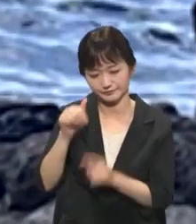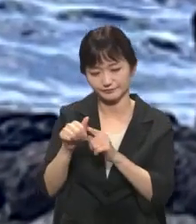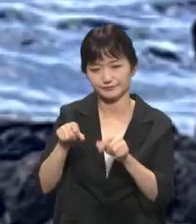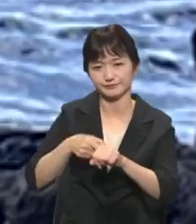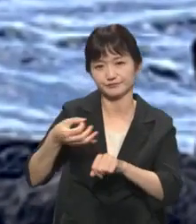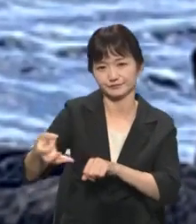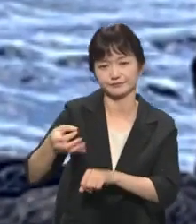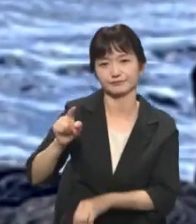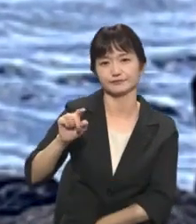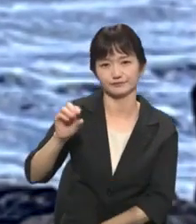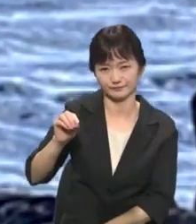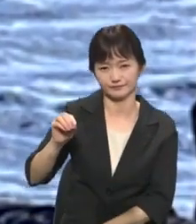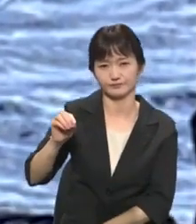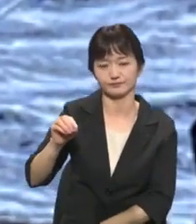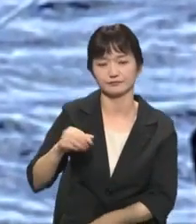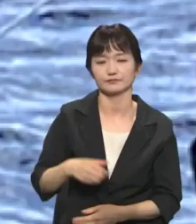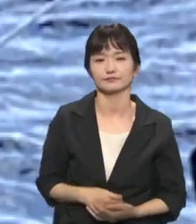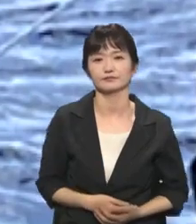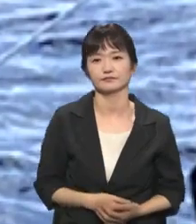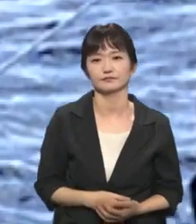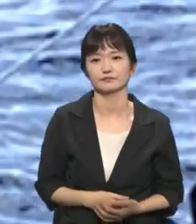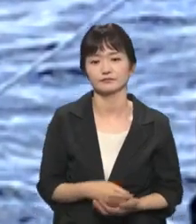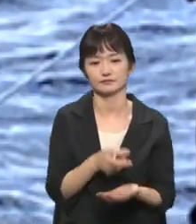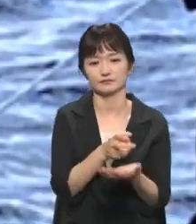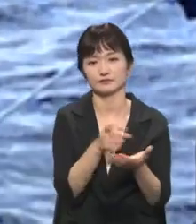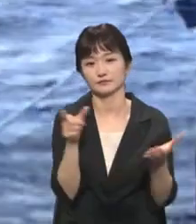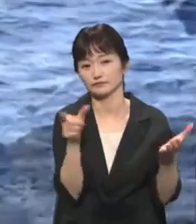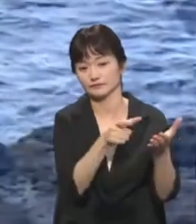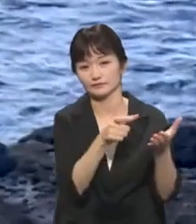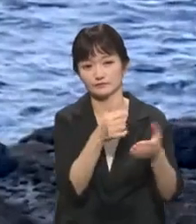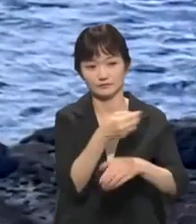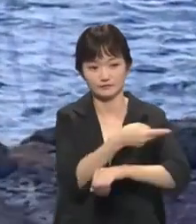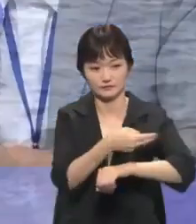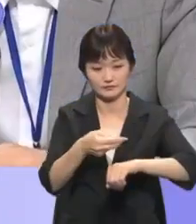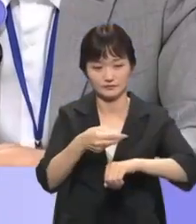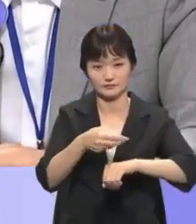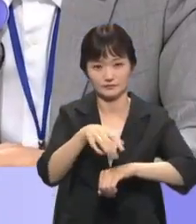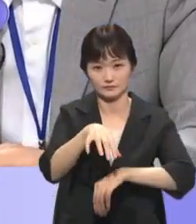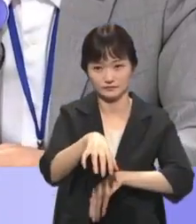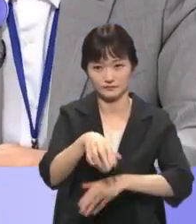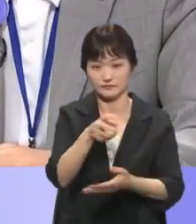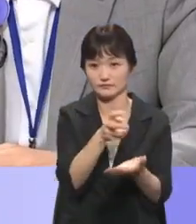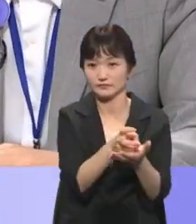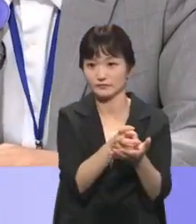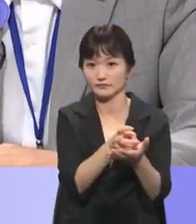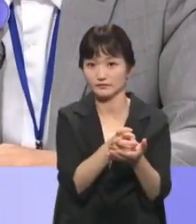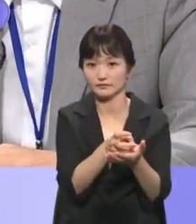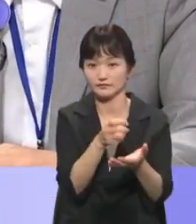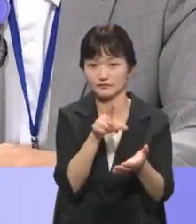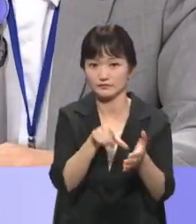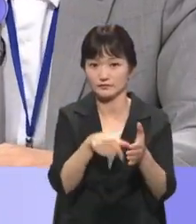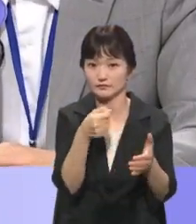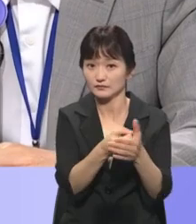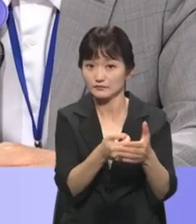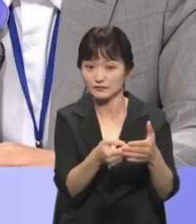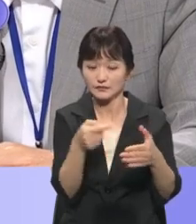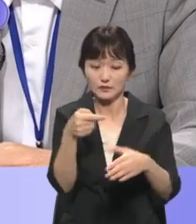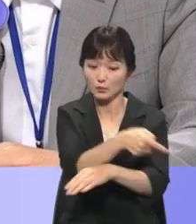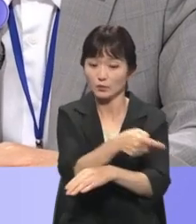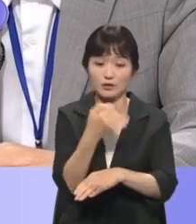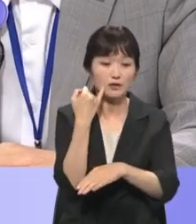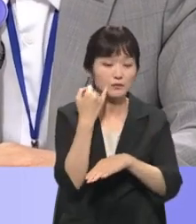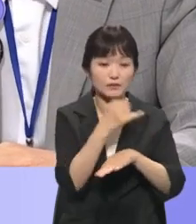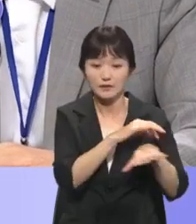부과할 예정이라고 그러고요. 이 그 규정이 해수욕장법에 따르면 지정된 시간 이외에 바다에 들어가게